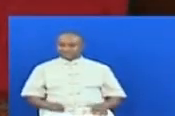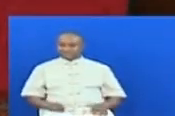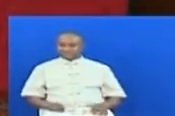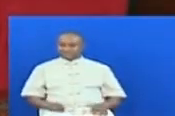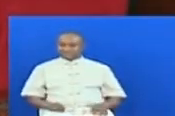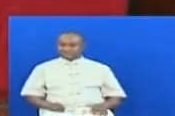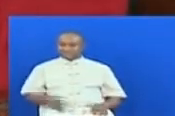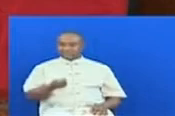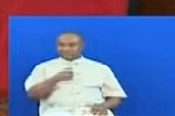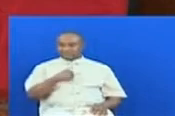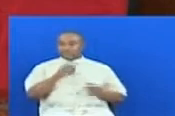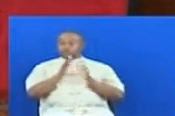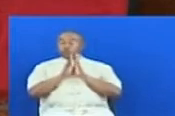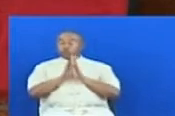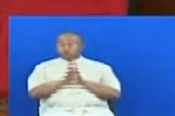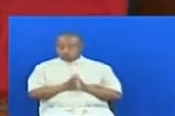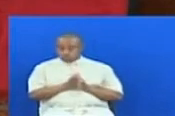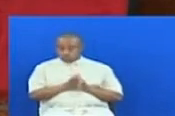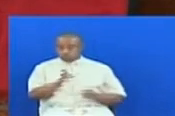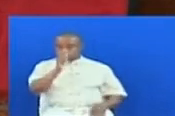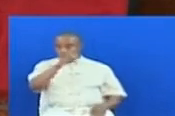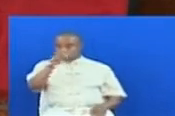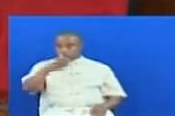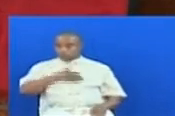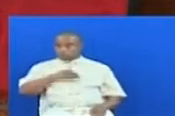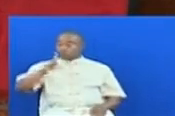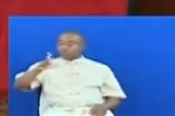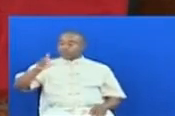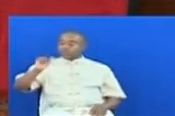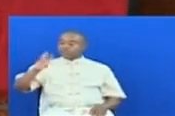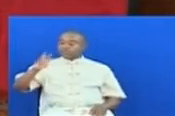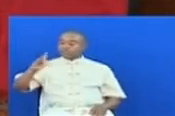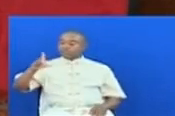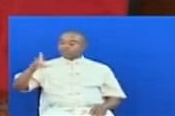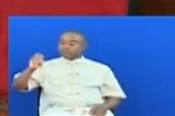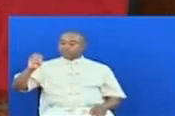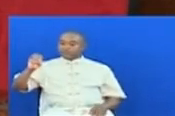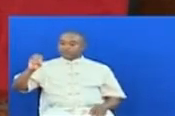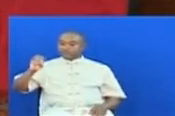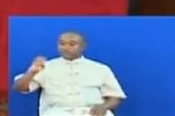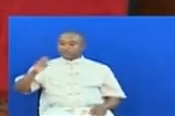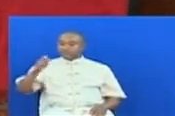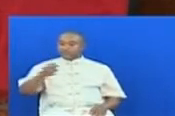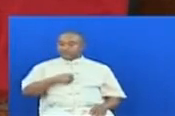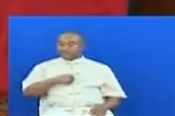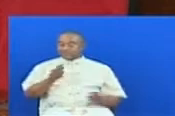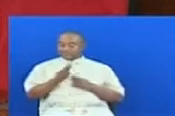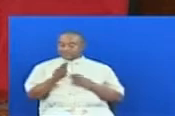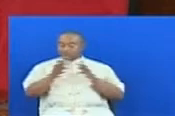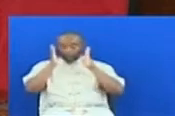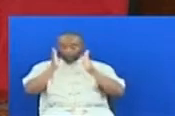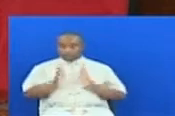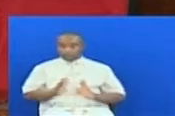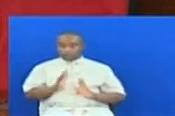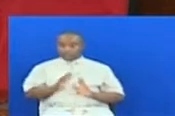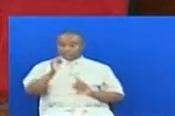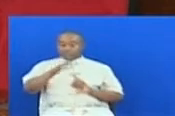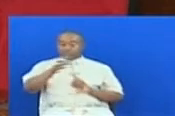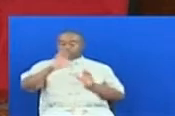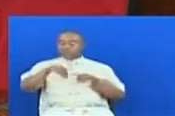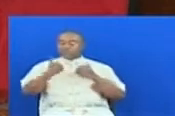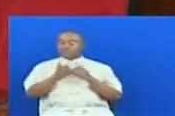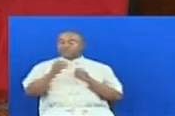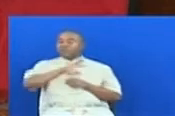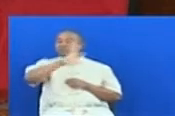sana wapiga kura wangu wanaliwale ukote kwa ujumla. Mimi nikiwa kama mbunge niliochaguliwa na vyama vyote vya upinzani na